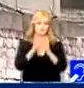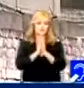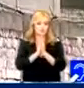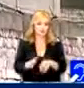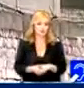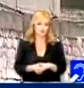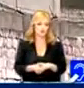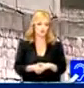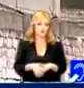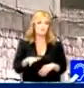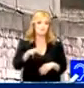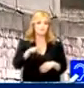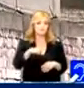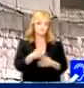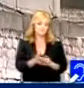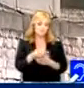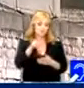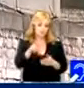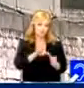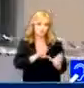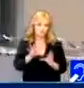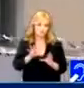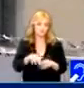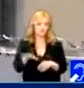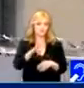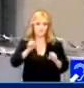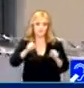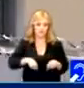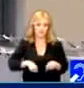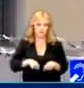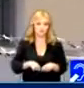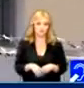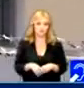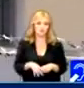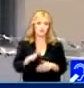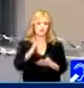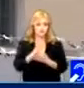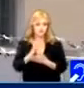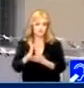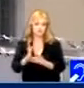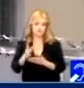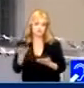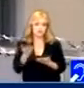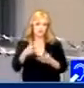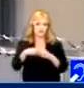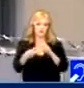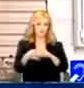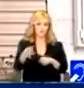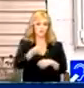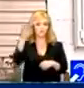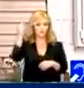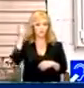de 90% sunt respectate drepturile minorilor care se află în conflict cu legea. Totuși, mai sunt lacune. În Republica Moldova,